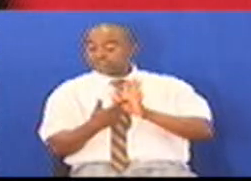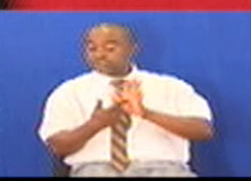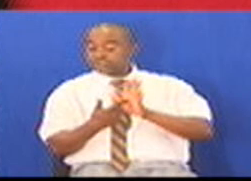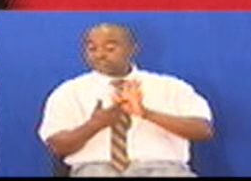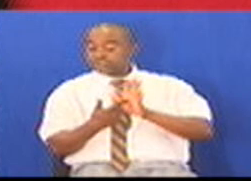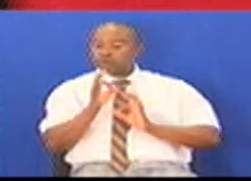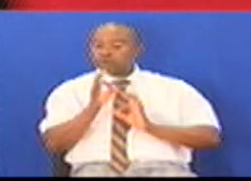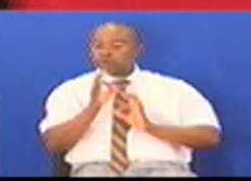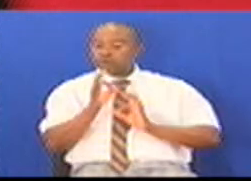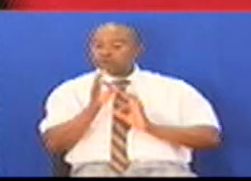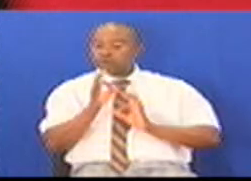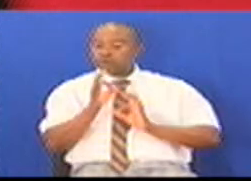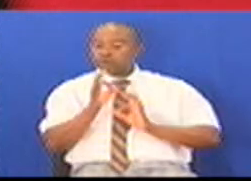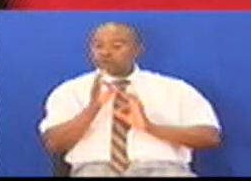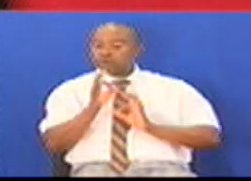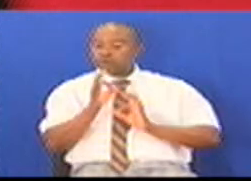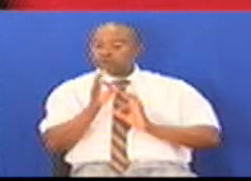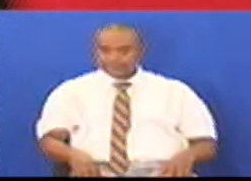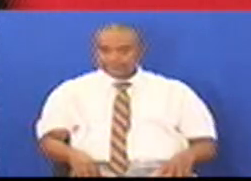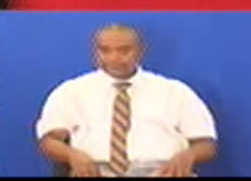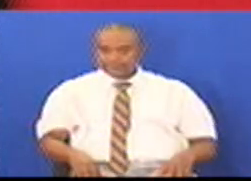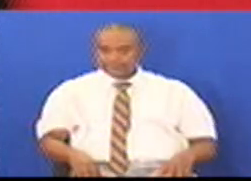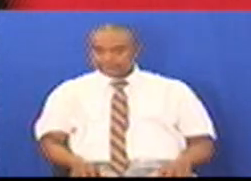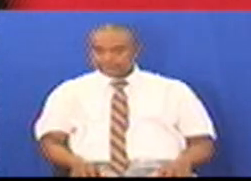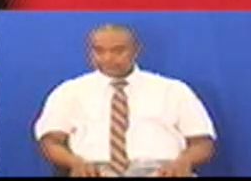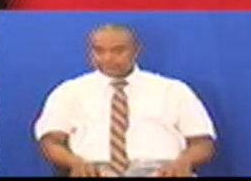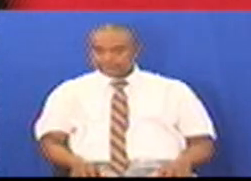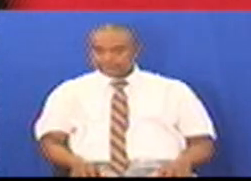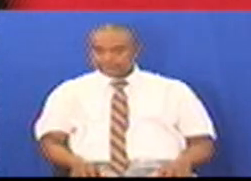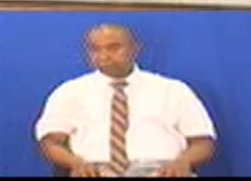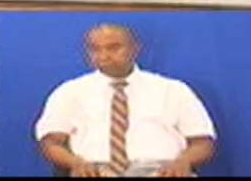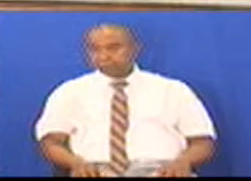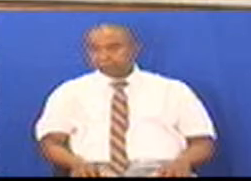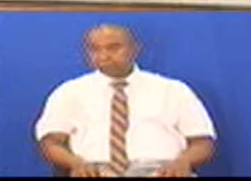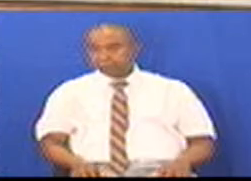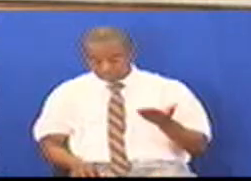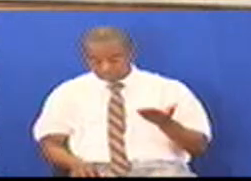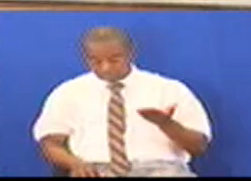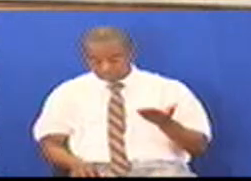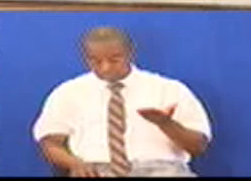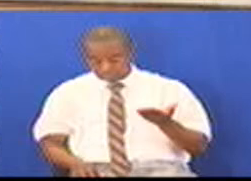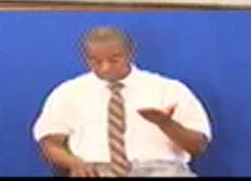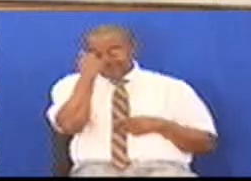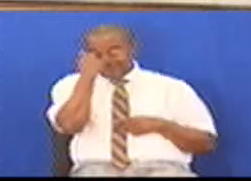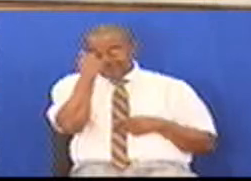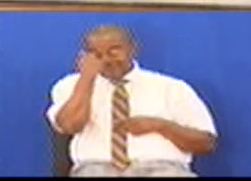Spika, niende kwenye kipengele cha sura ya budget.